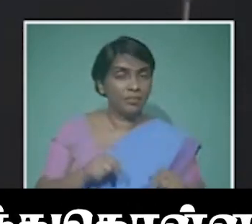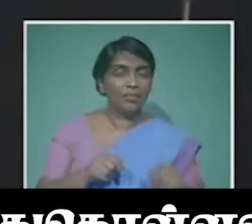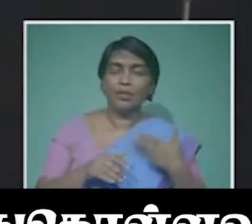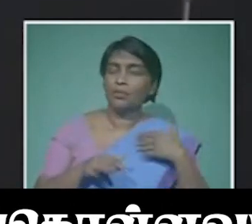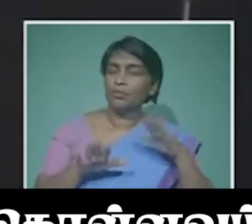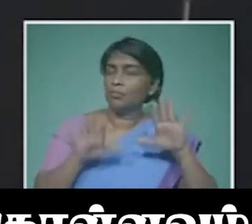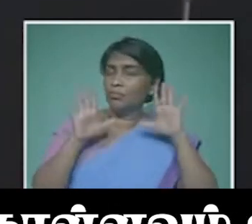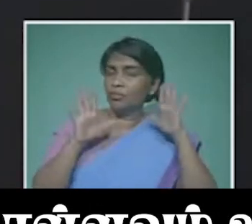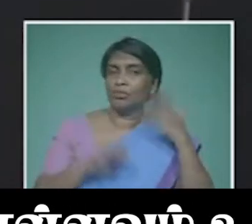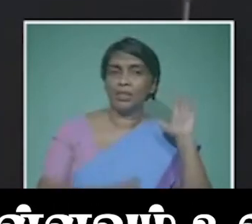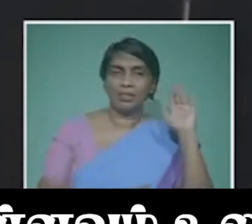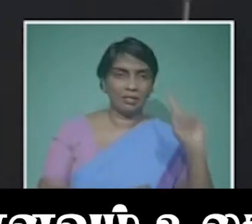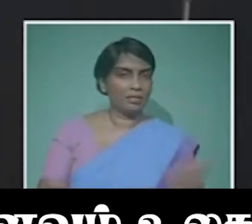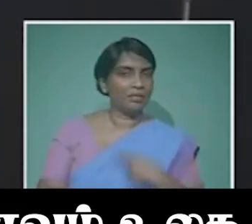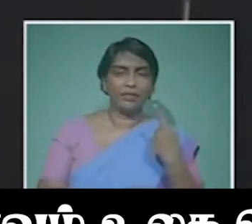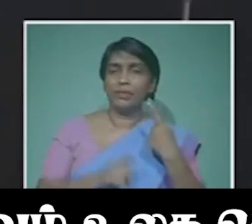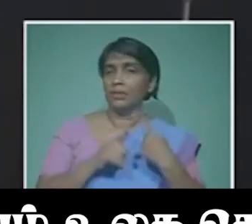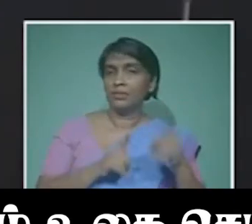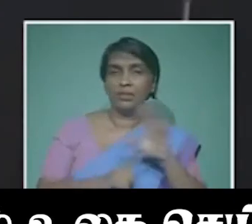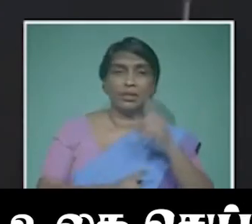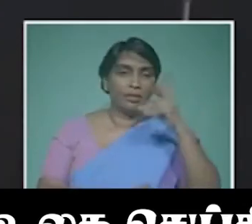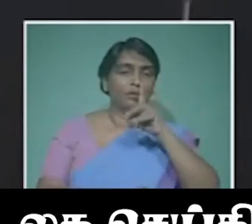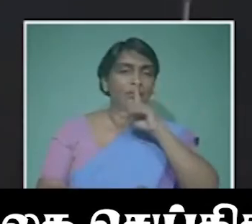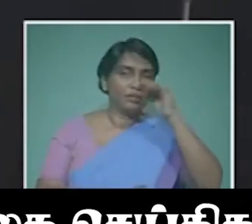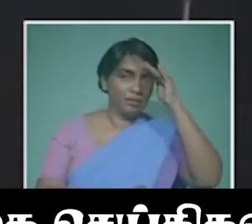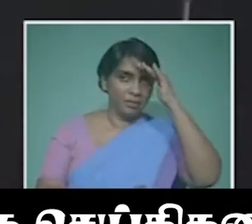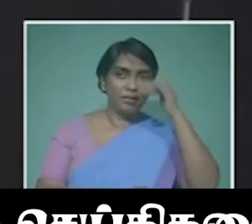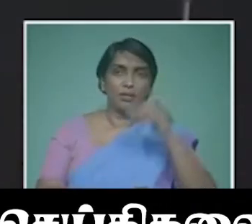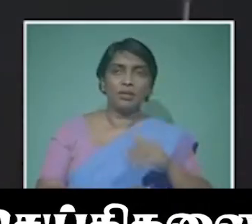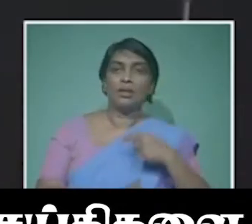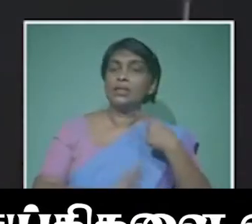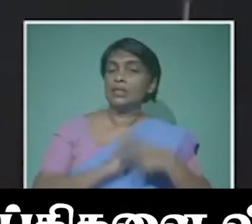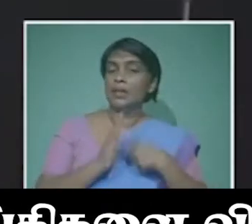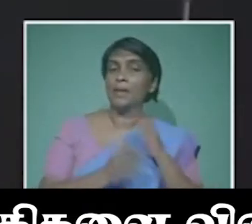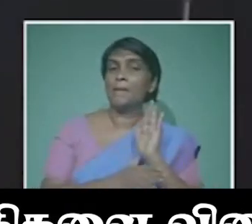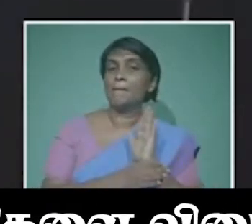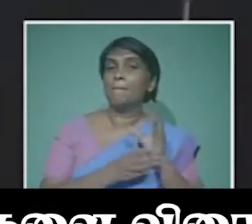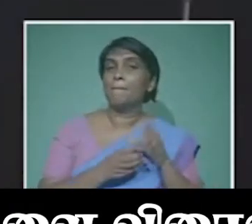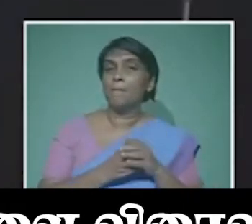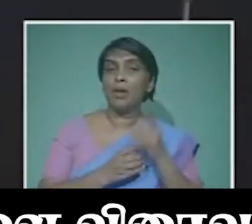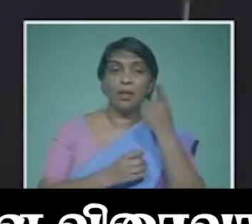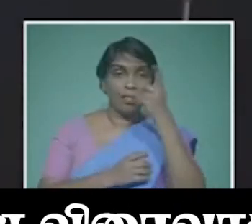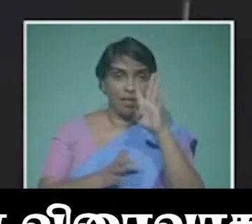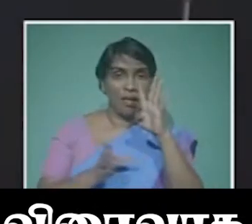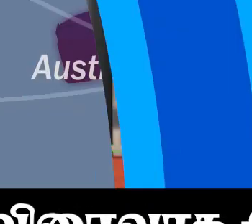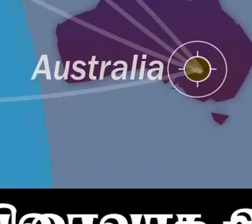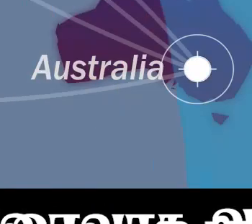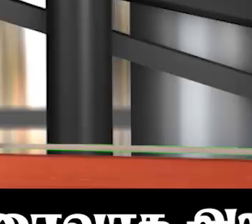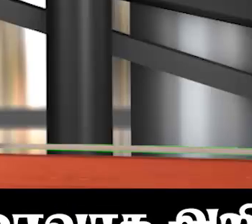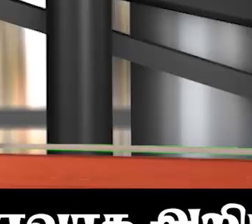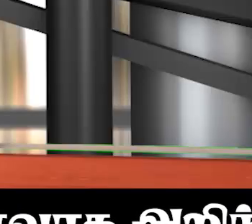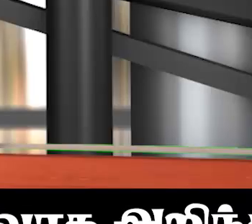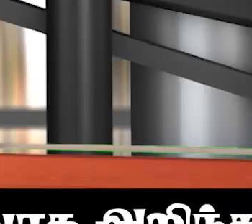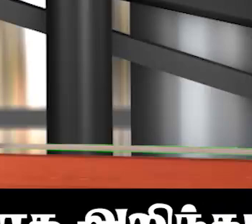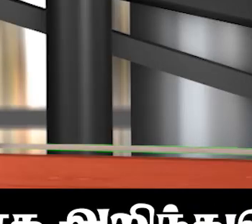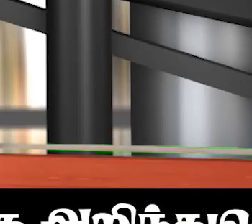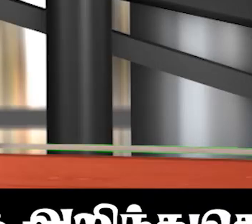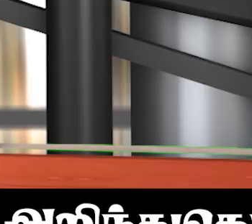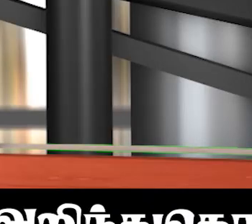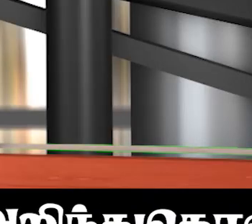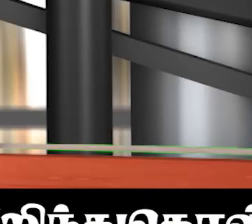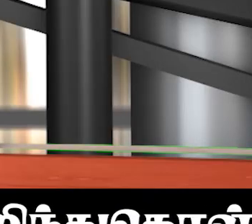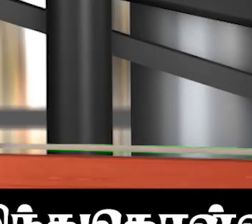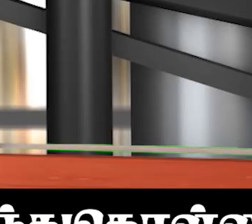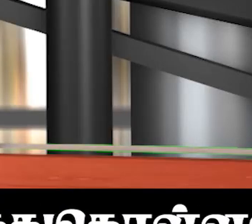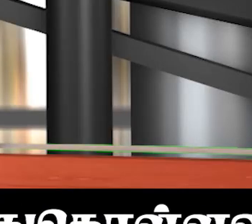சலுகைகள் செல்லும். நாட்டை கொள்ளையடித்து நாசமாக்கியவர்கள் இப்போது மீண்டும் நாட்டுக்குள் வந்துவிட்டார்கள், அவர் சிறைக்கு செல்ல வேண்டும் என தெரிவித்துள்ளார். நாடாளுமன்ற